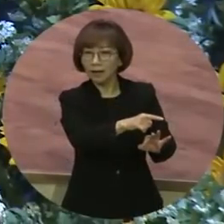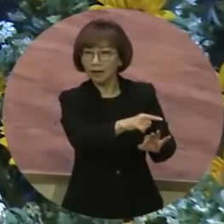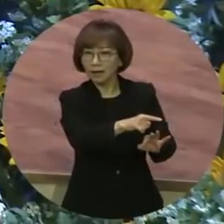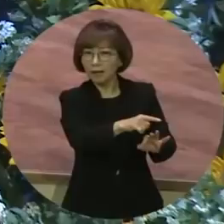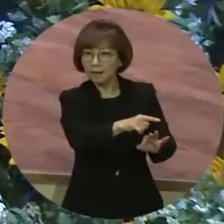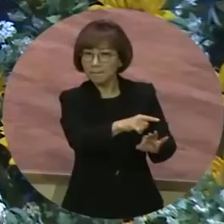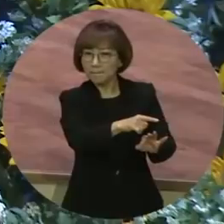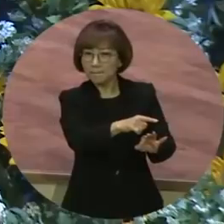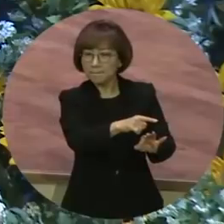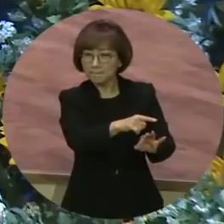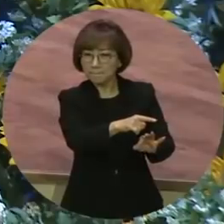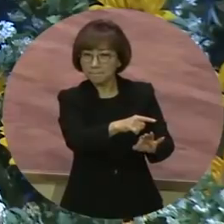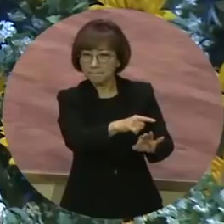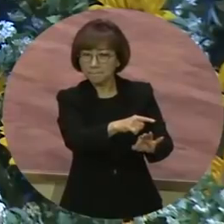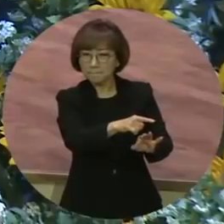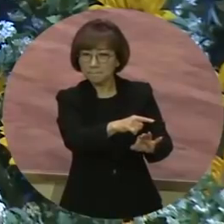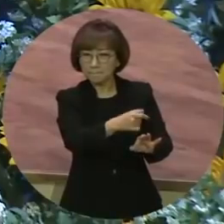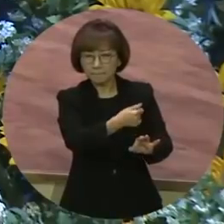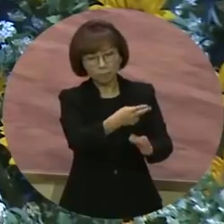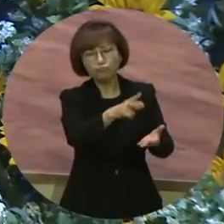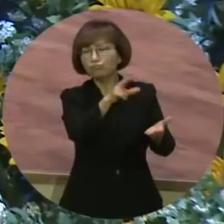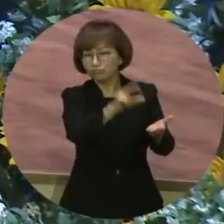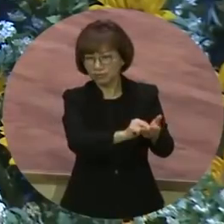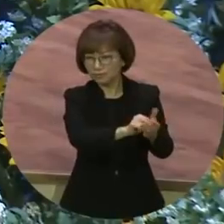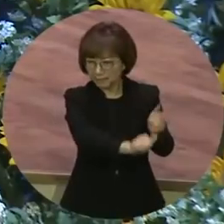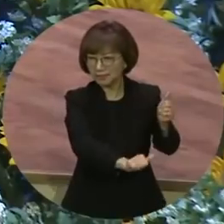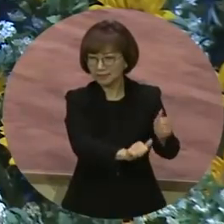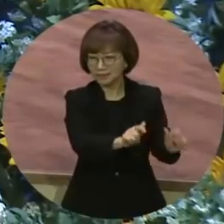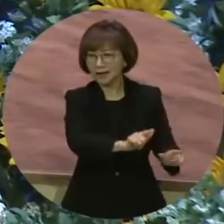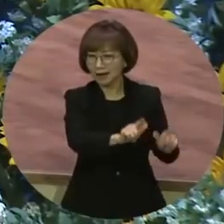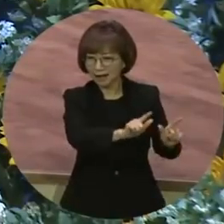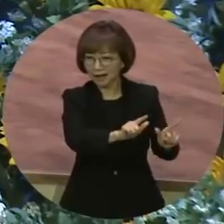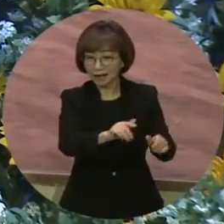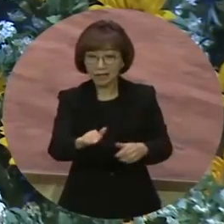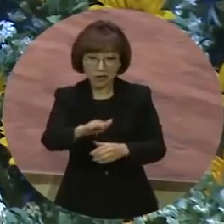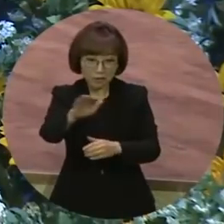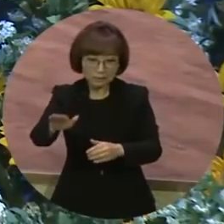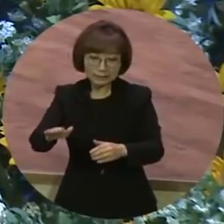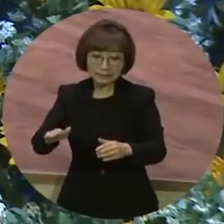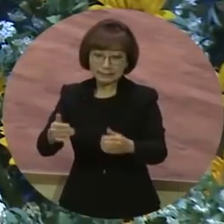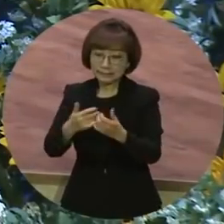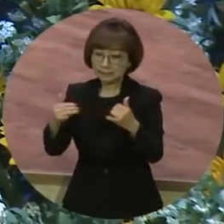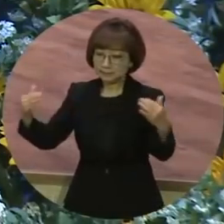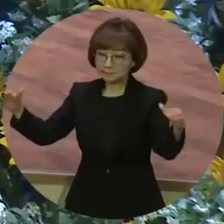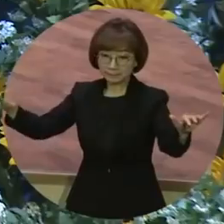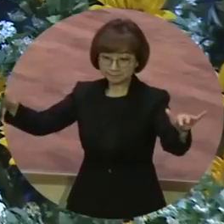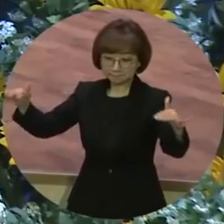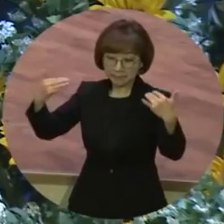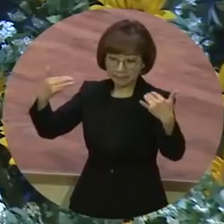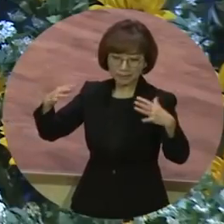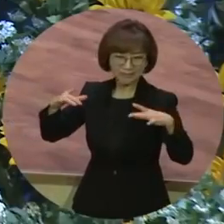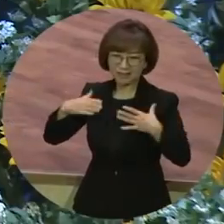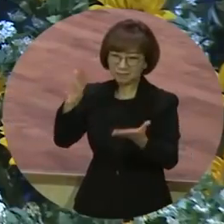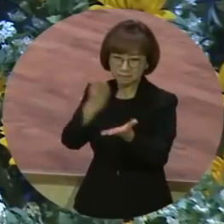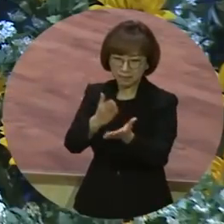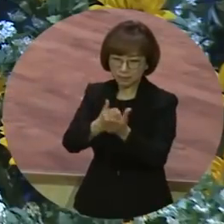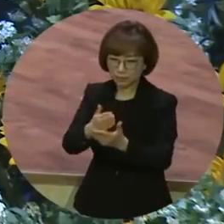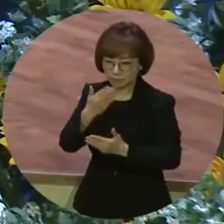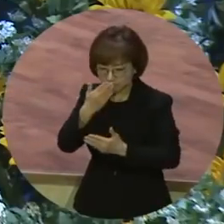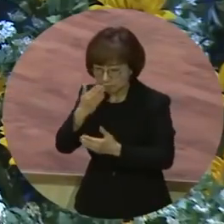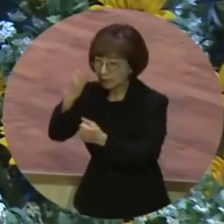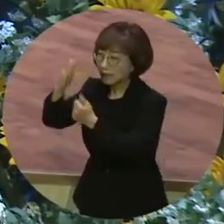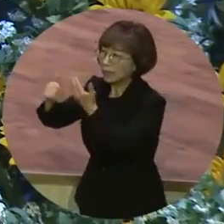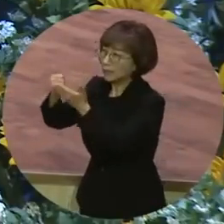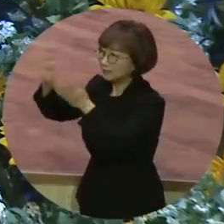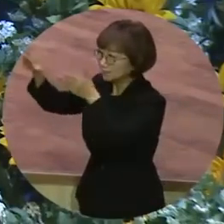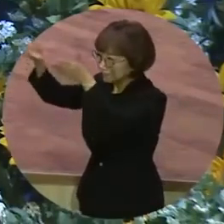내가 보고 있다니까요. 여러분 하나님 앞에 하시기 바랍니다. 예수 믿으란 말이 뭔 말인지 아십니까?